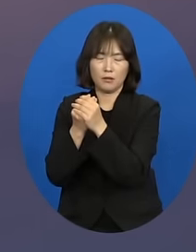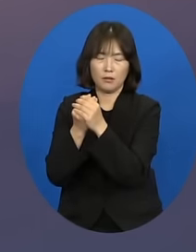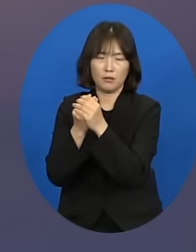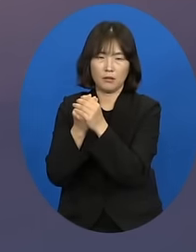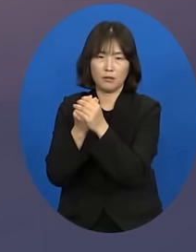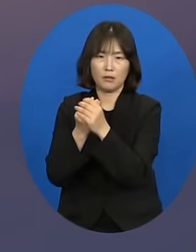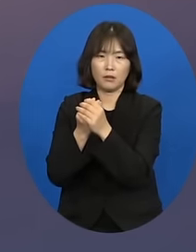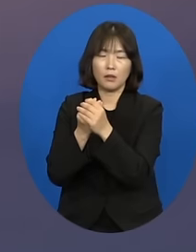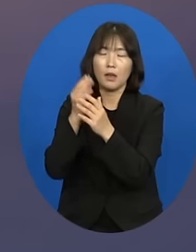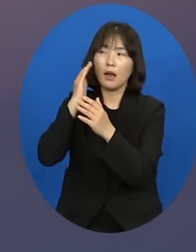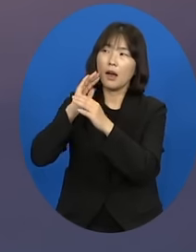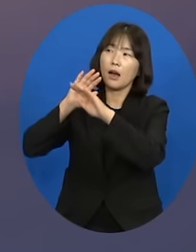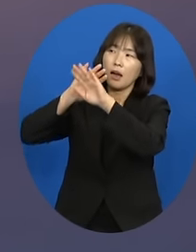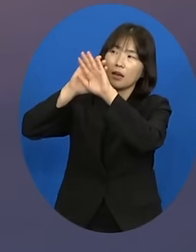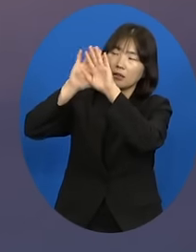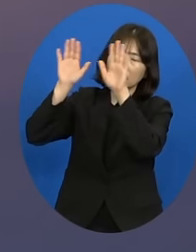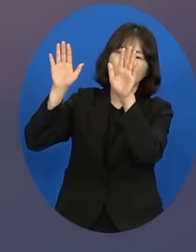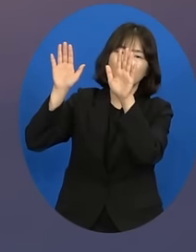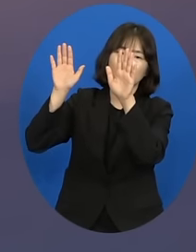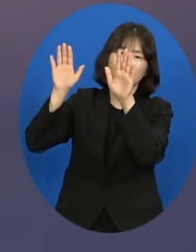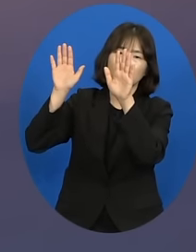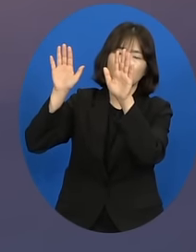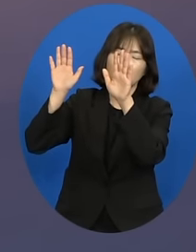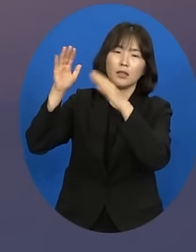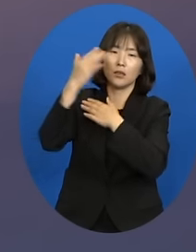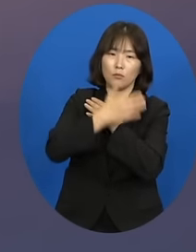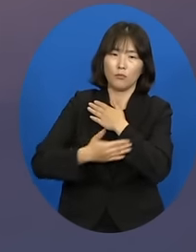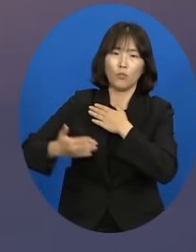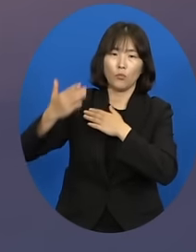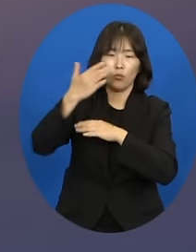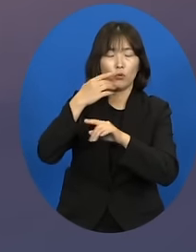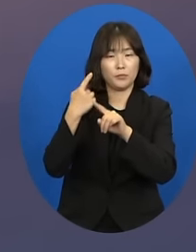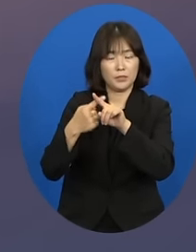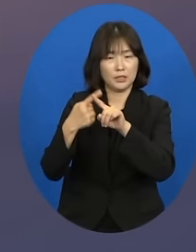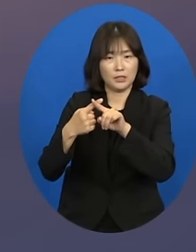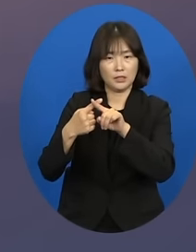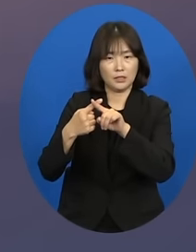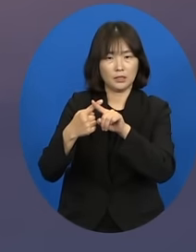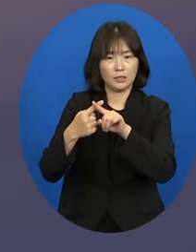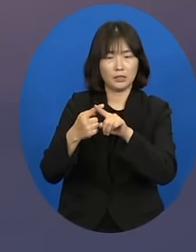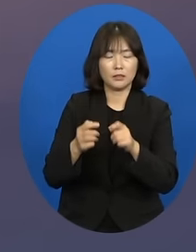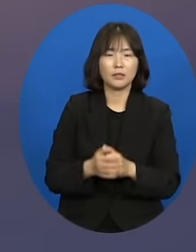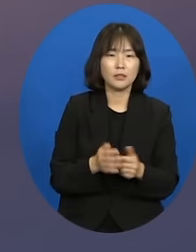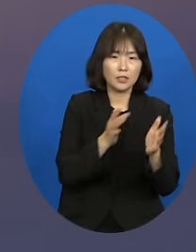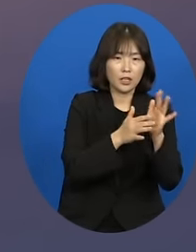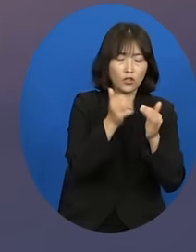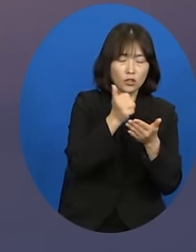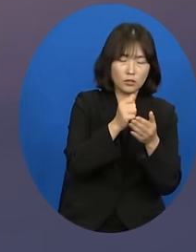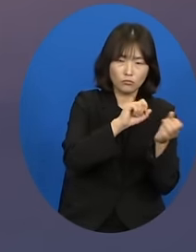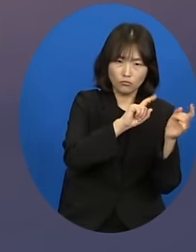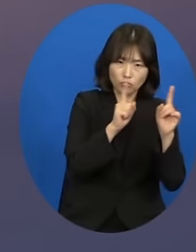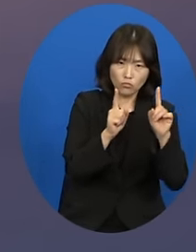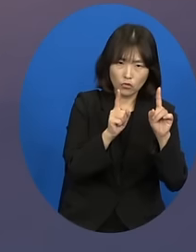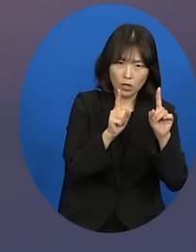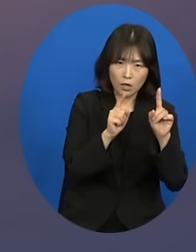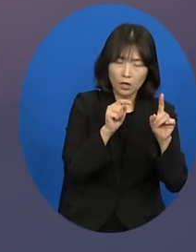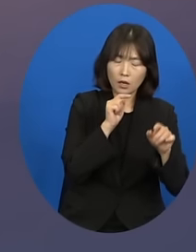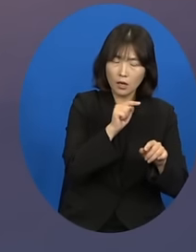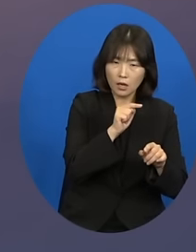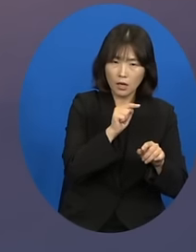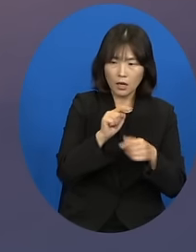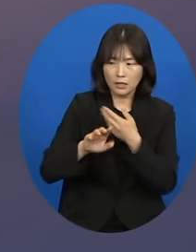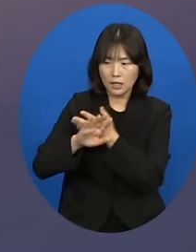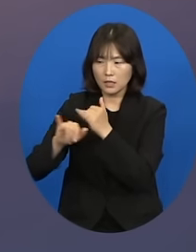보면 하늘의 영광으로 우리가 입을 것이다. 여러분 예수님의 부활의 다른 점이 뭐죠? 다른 사람들의 부활과 다른